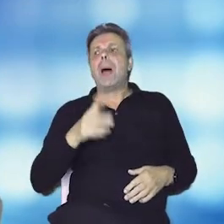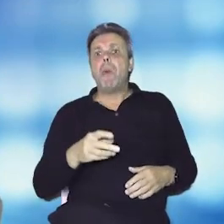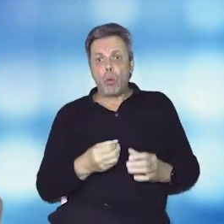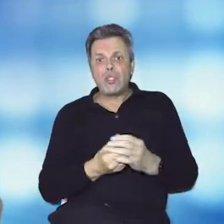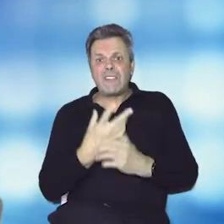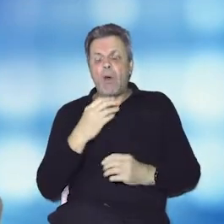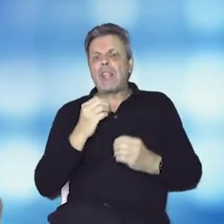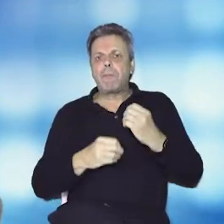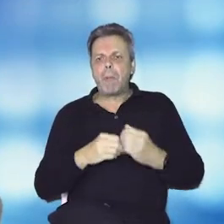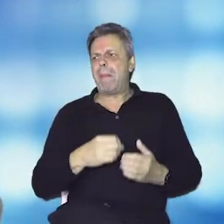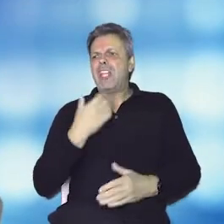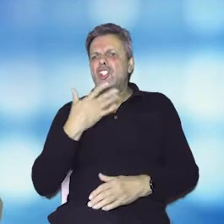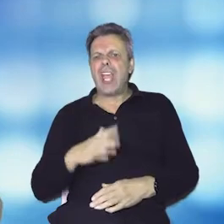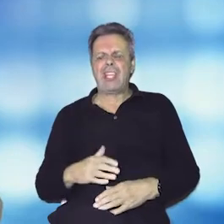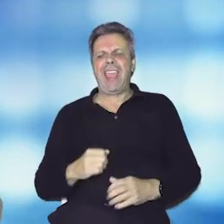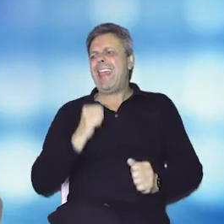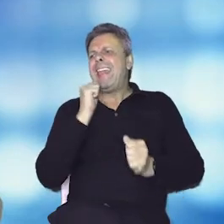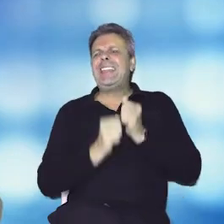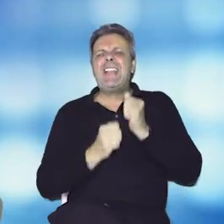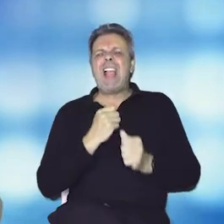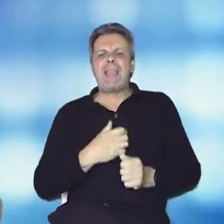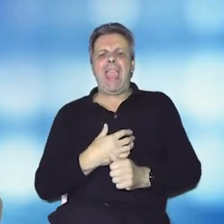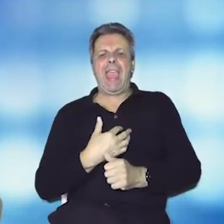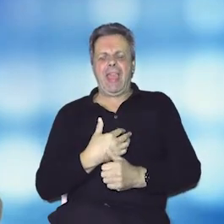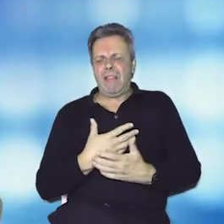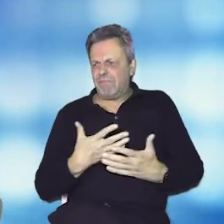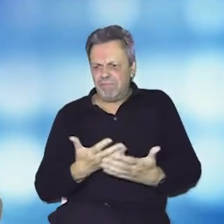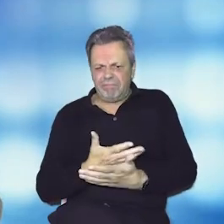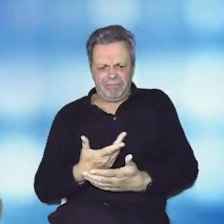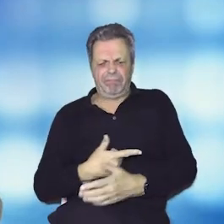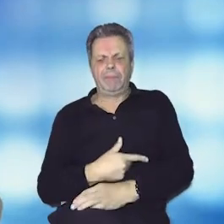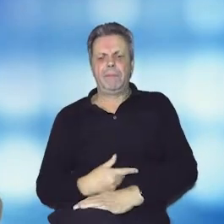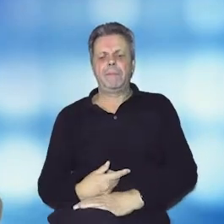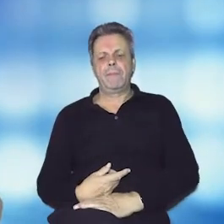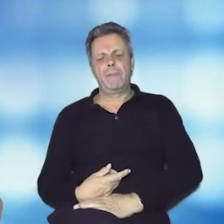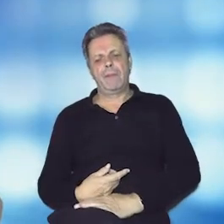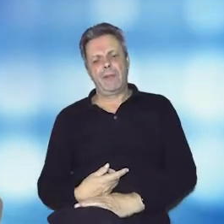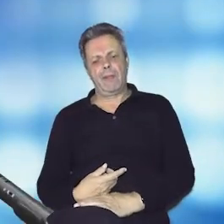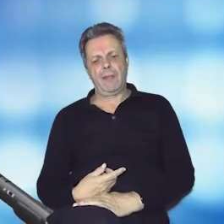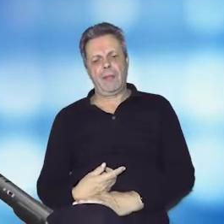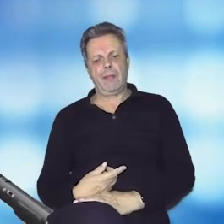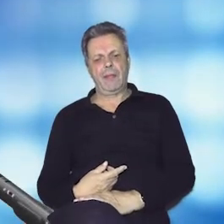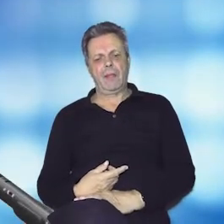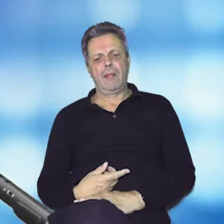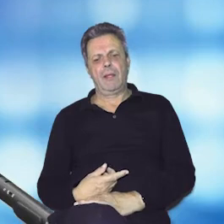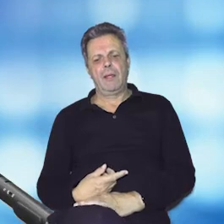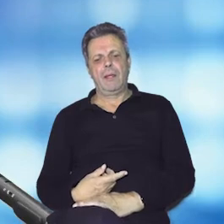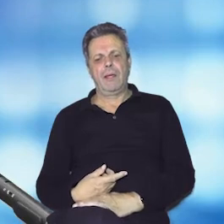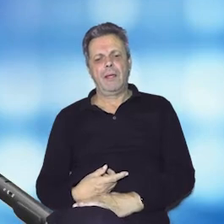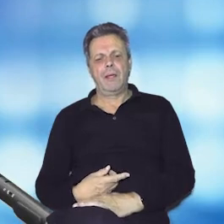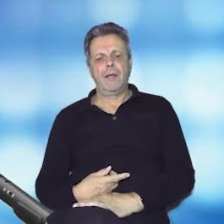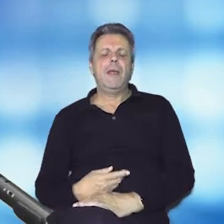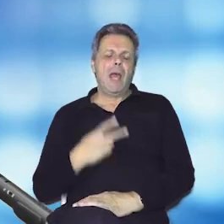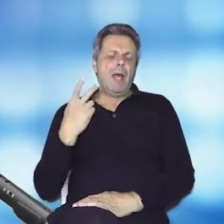nastati problemi, štete, divljanje, tkiva i tome slično. Ne. Govorimo rekla kazala. Da, pa to vam je to